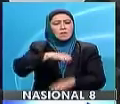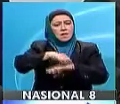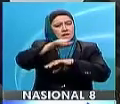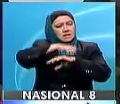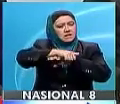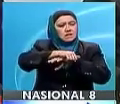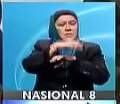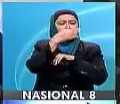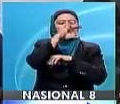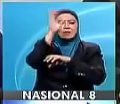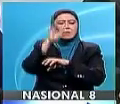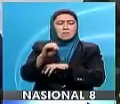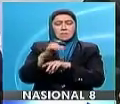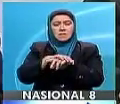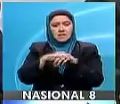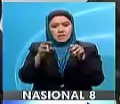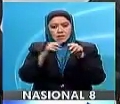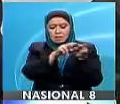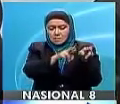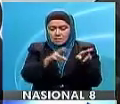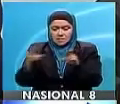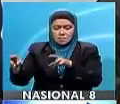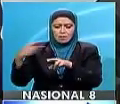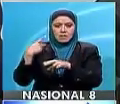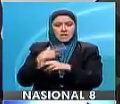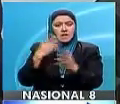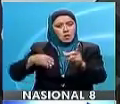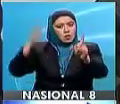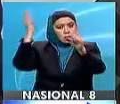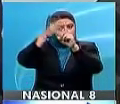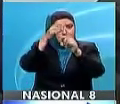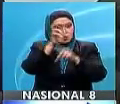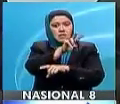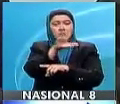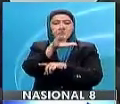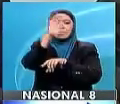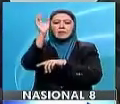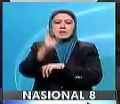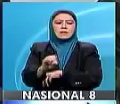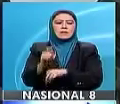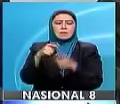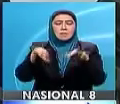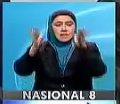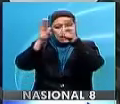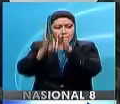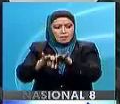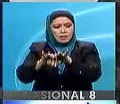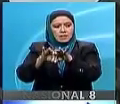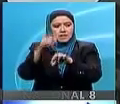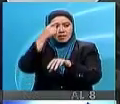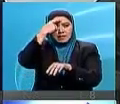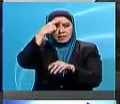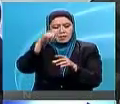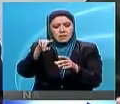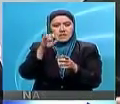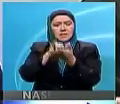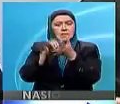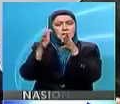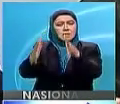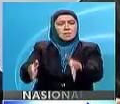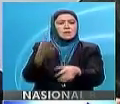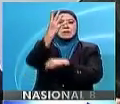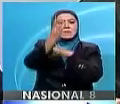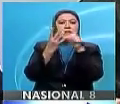master plan by 2020, we need to hit 25%. It's very important. To hit 25%, we only 4 years left,